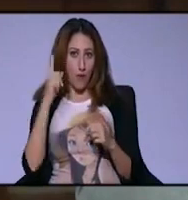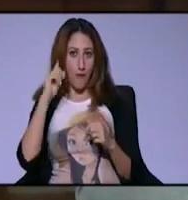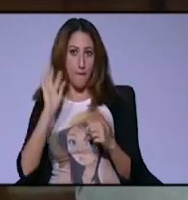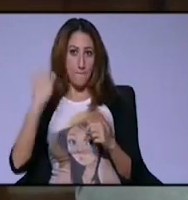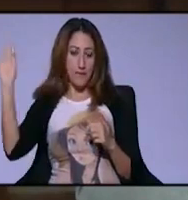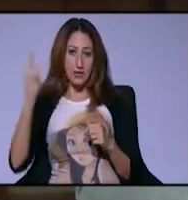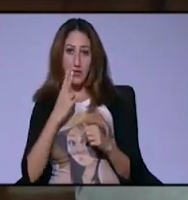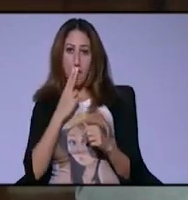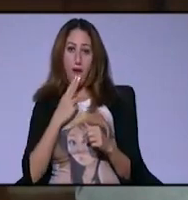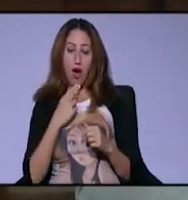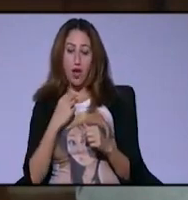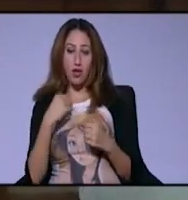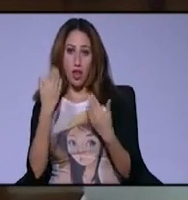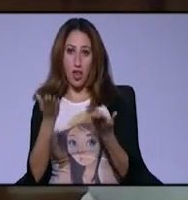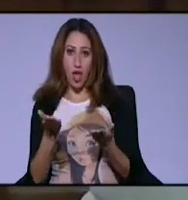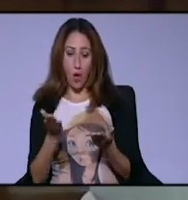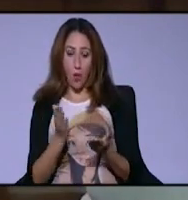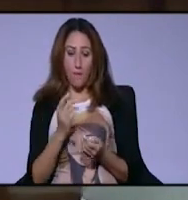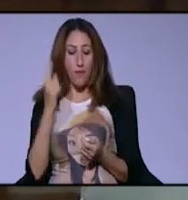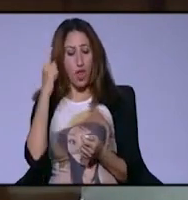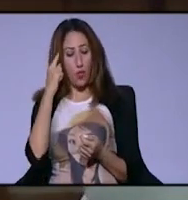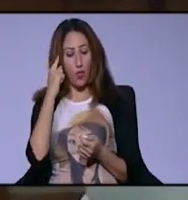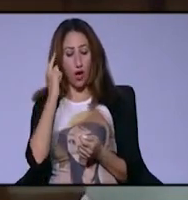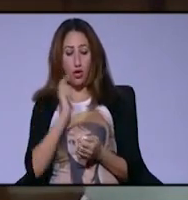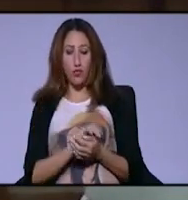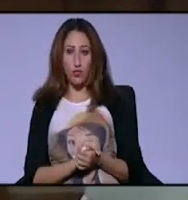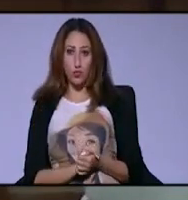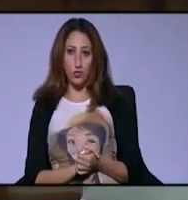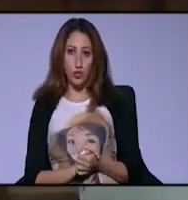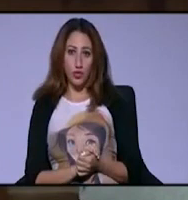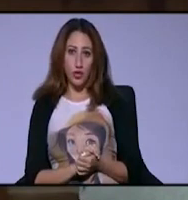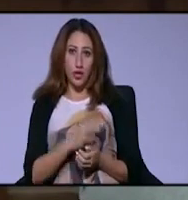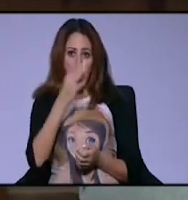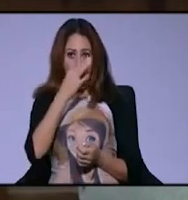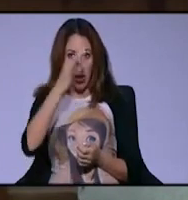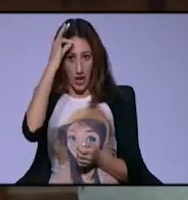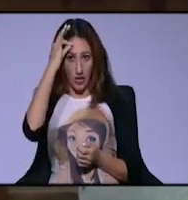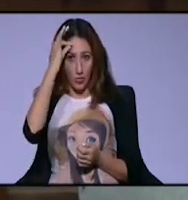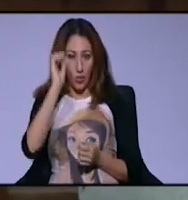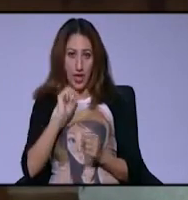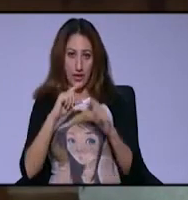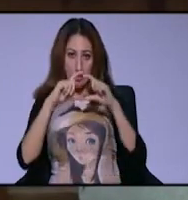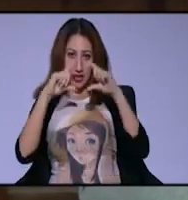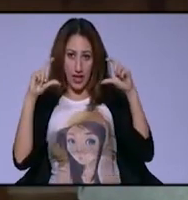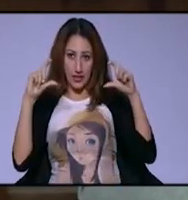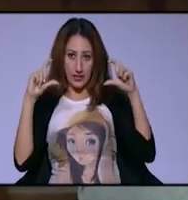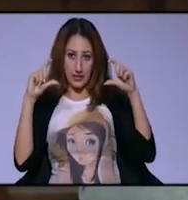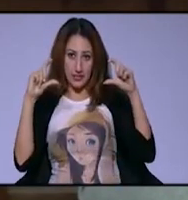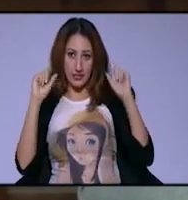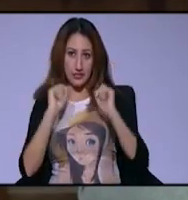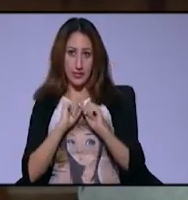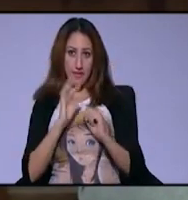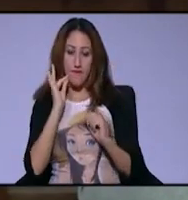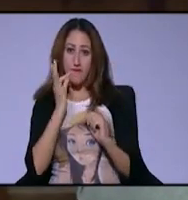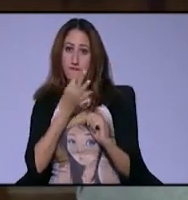خير لهم لو كانوا يعلمون. هذا العنوان للحديث هو عنوان أيضا